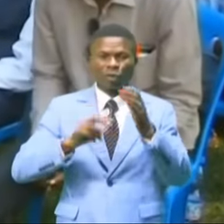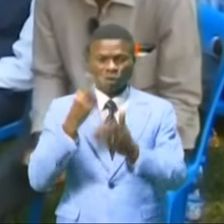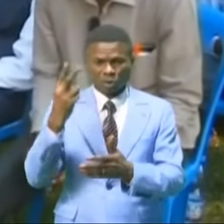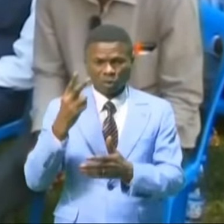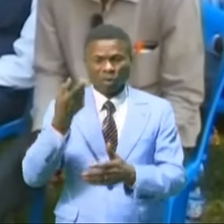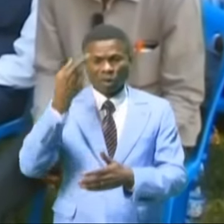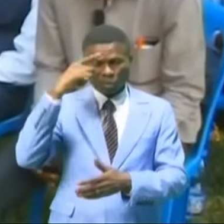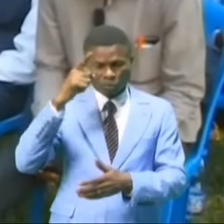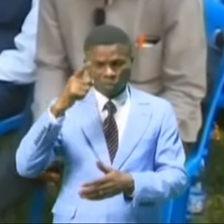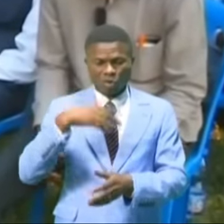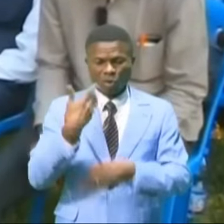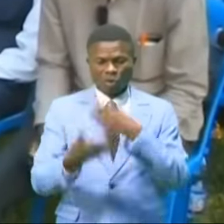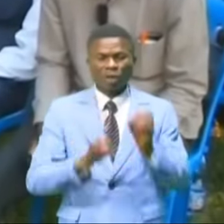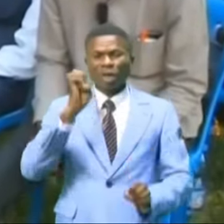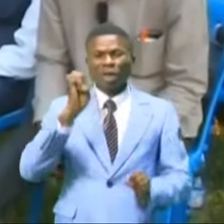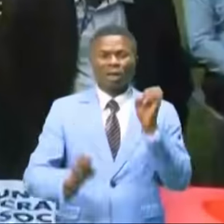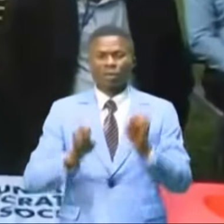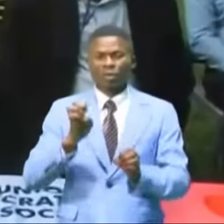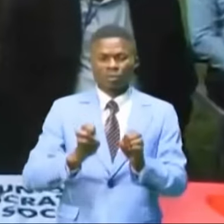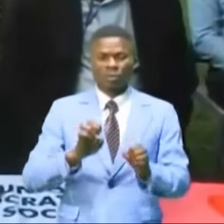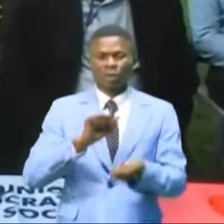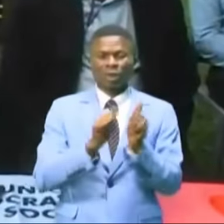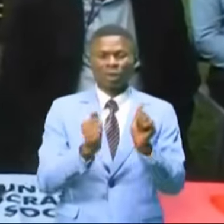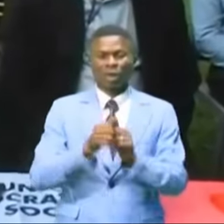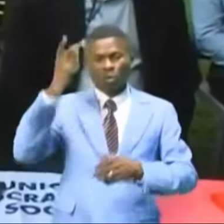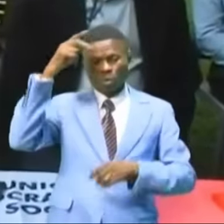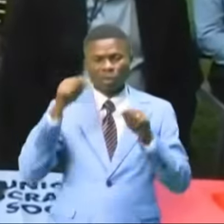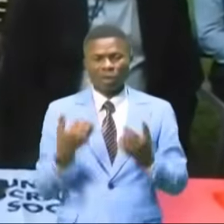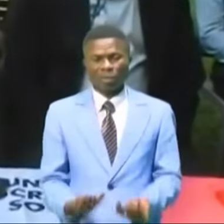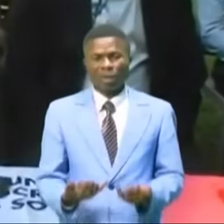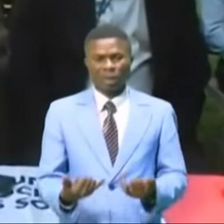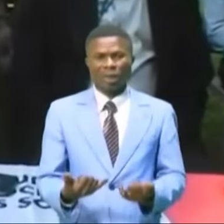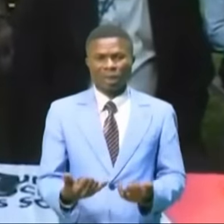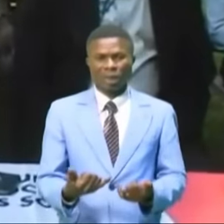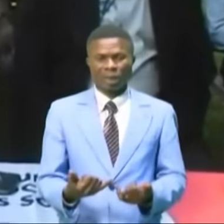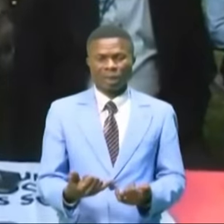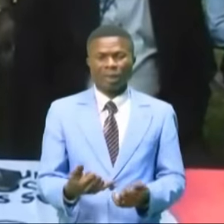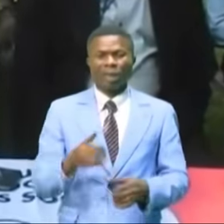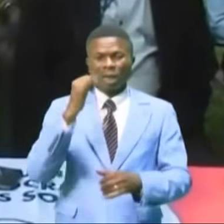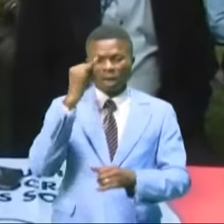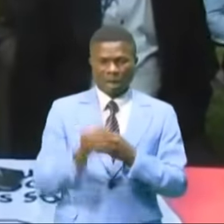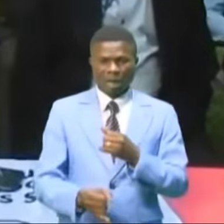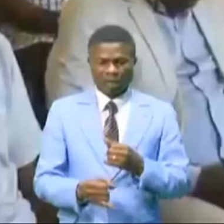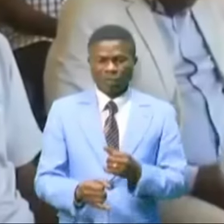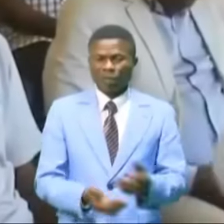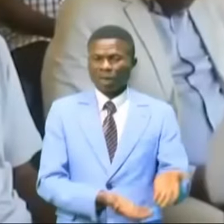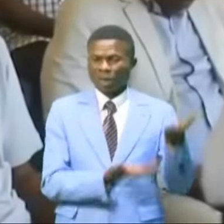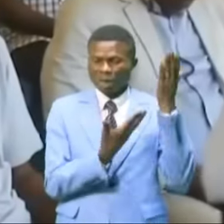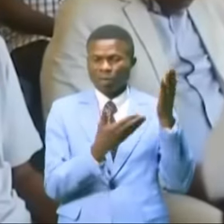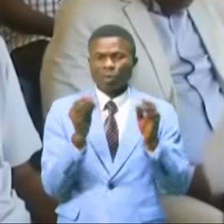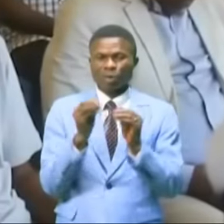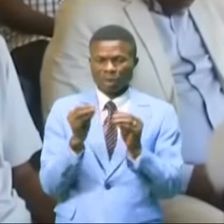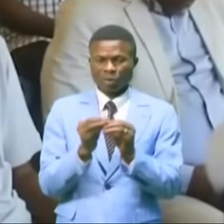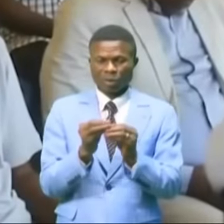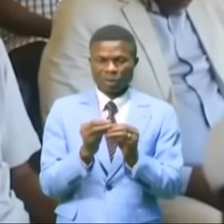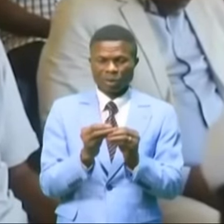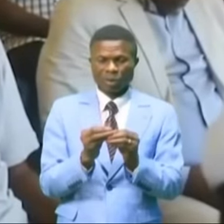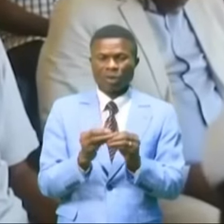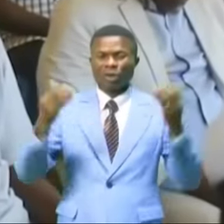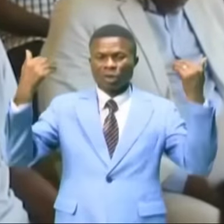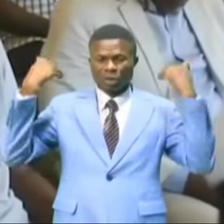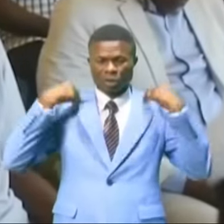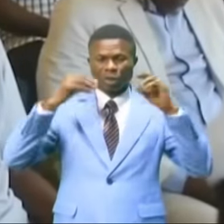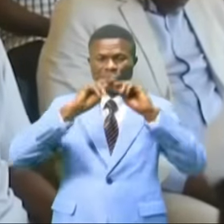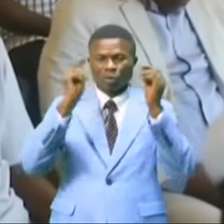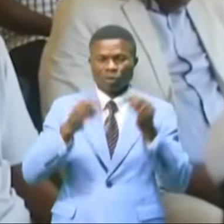faire l'évaluation sur les enjeux politiques de l'heure. À l'issue de cette importante réunion, le cadre de